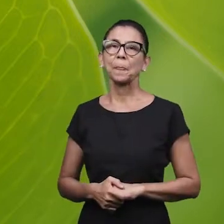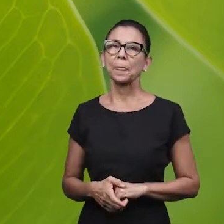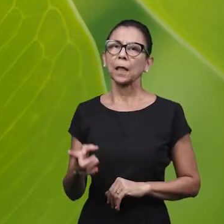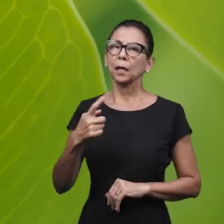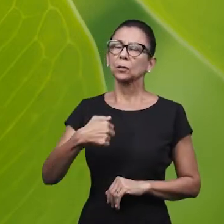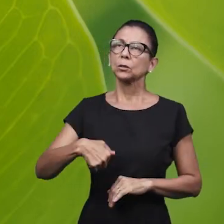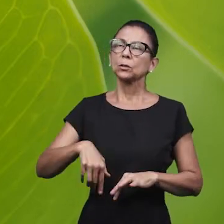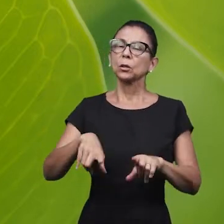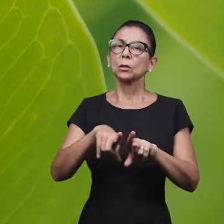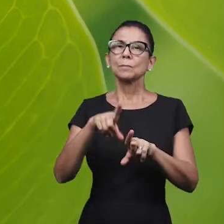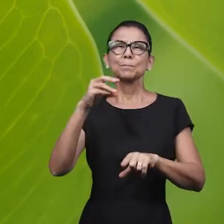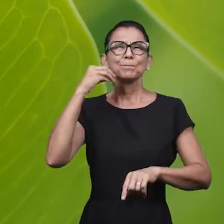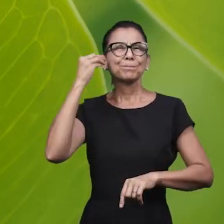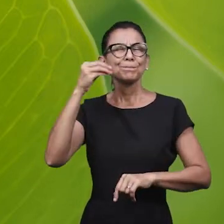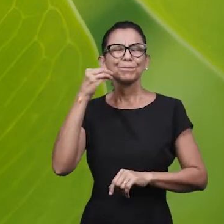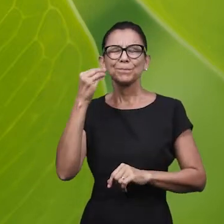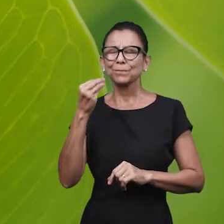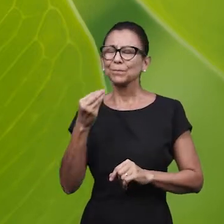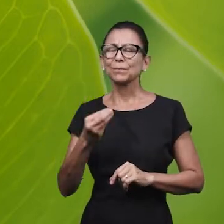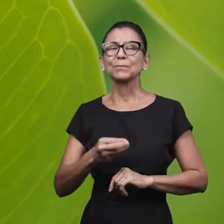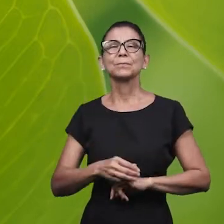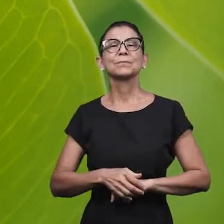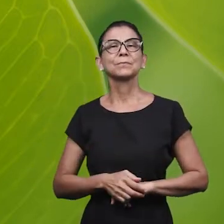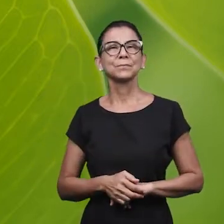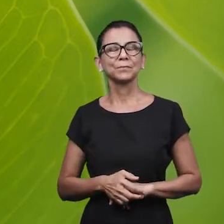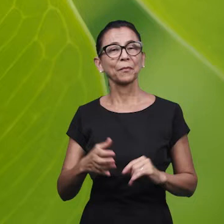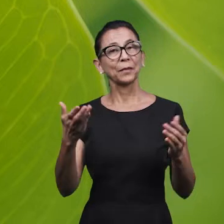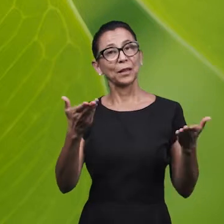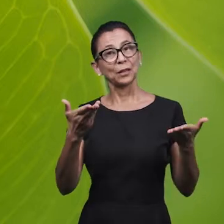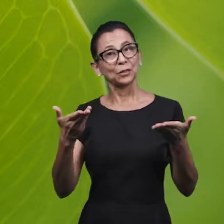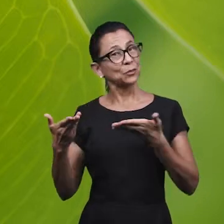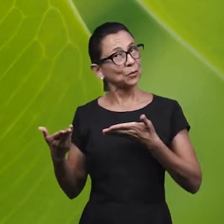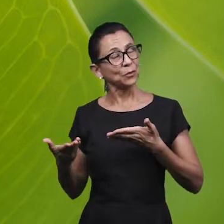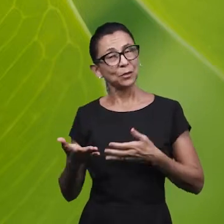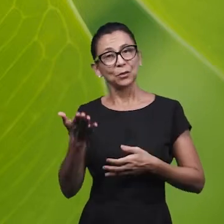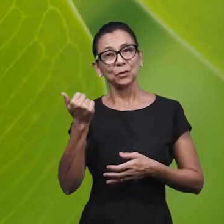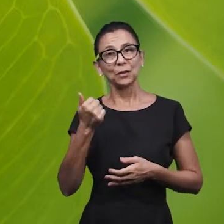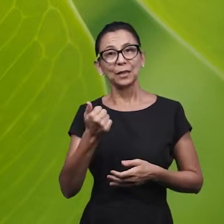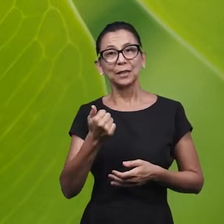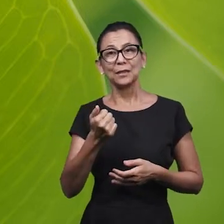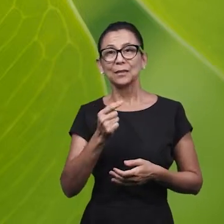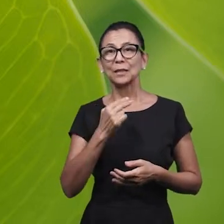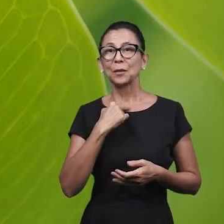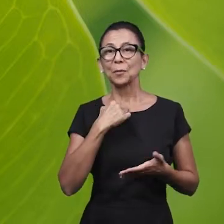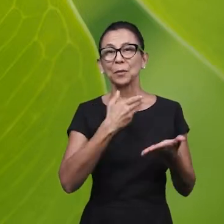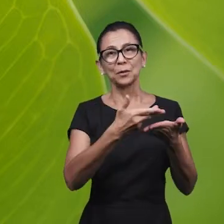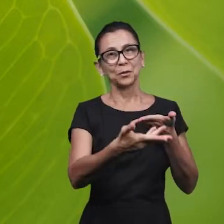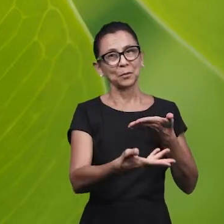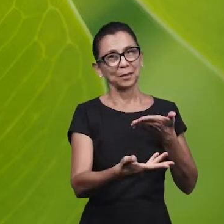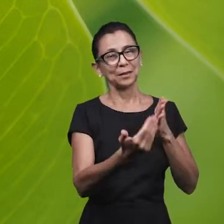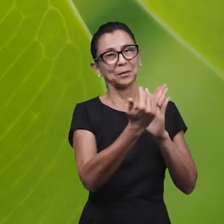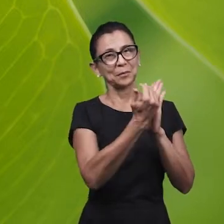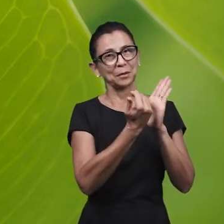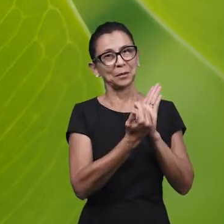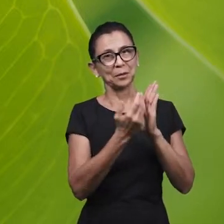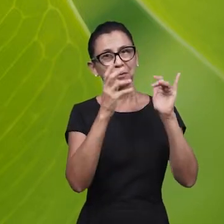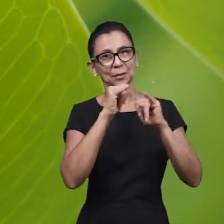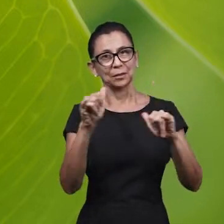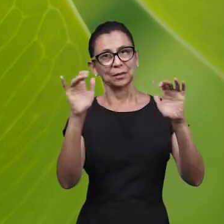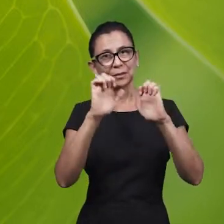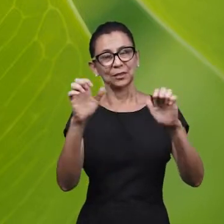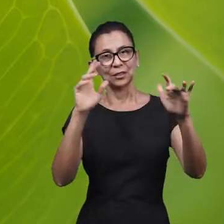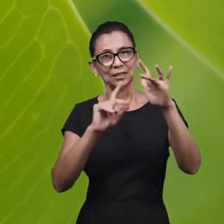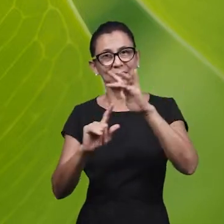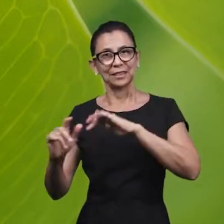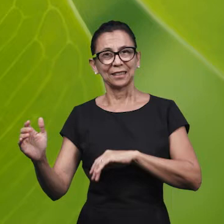et nous apporte des grandes expériences. Pour cela, je vous invite à ne pas rater la programmation en annonçant l'évangile